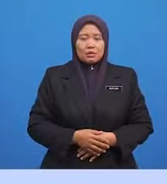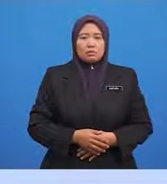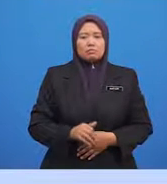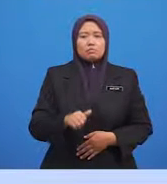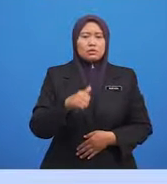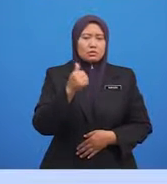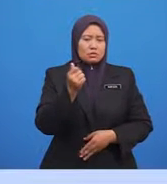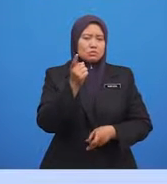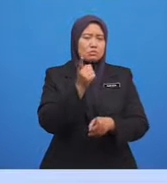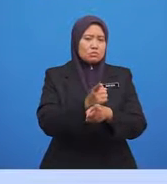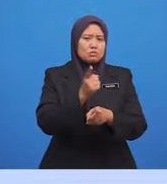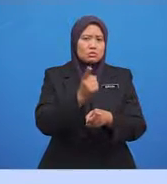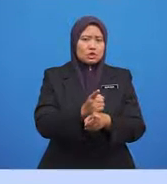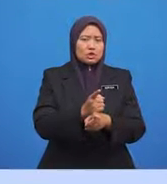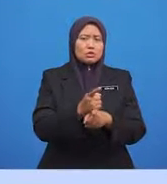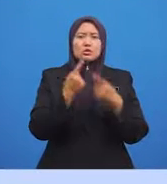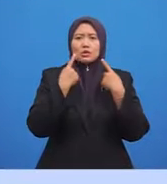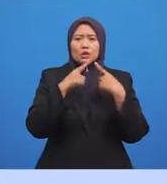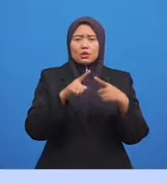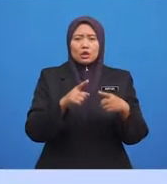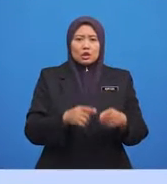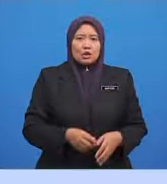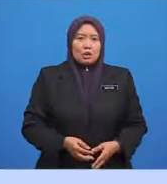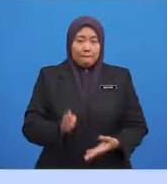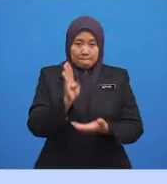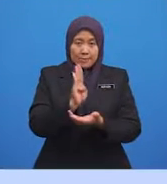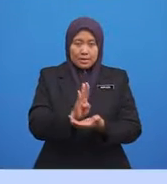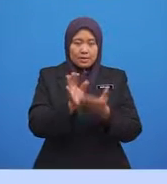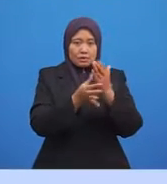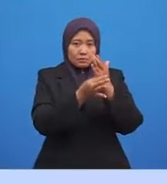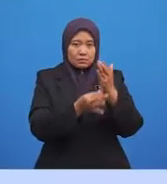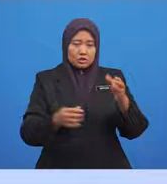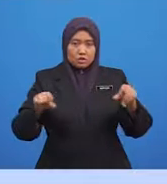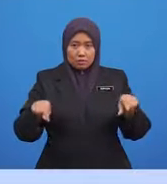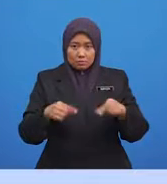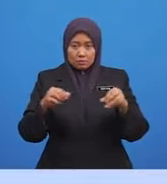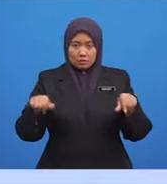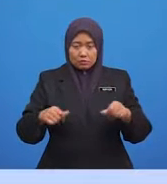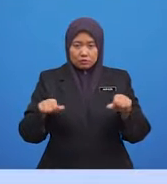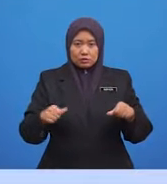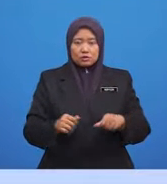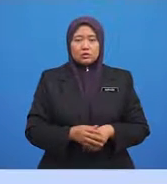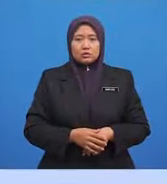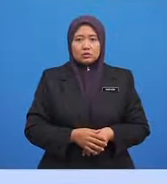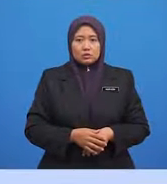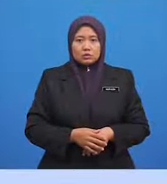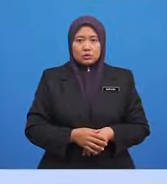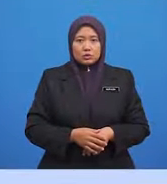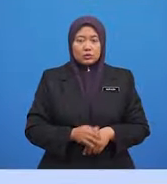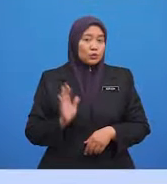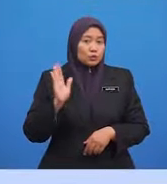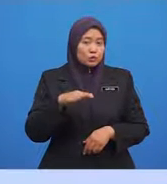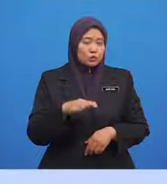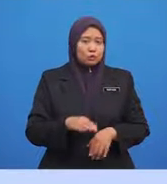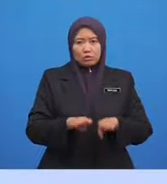Bagus, tepat sekali. Jawapannya minyak masak. Mari kita buat perbandingan